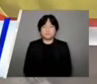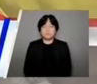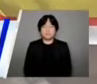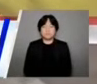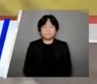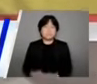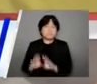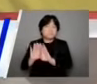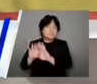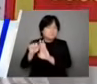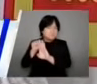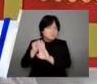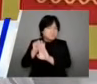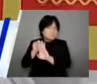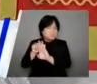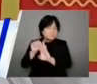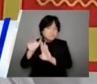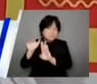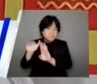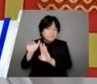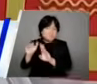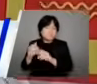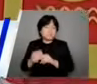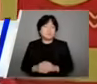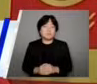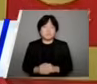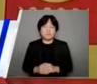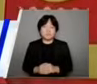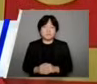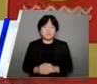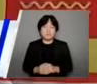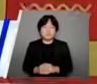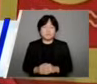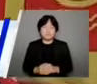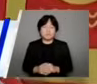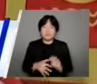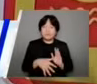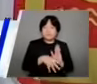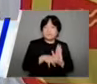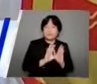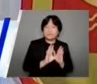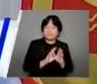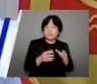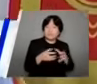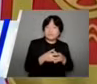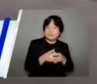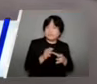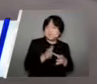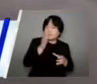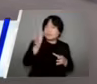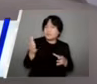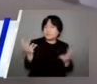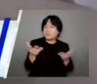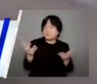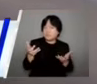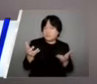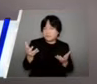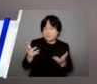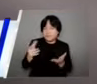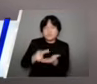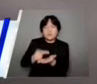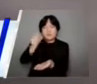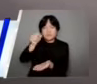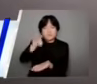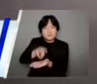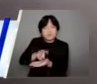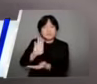Kamusta? Kamusta ang po? Unang nagpunta ang COMELEC sa sinasabing farm ni Alice Guo sa Bambantarlac. Kami ay representative